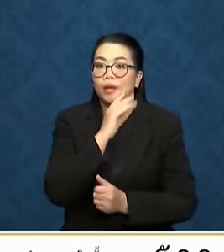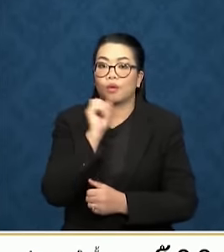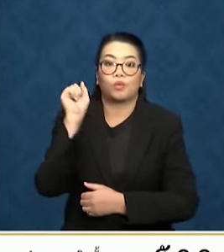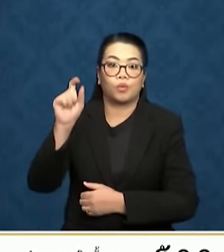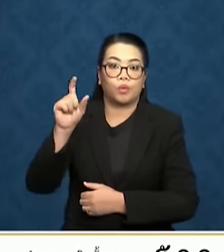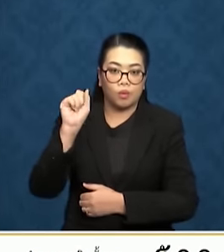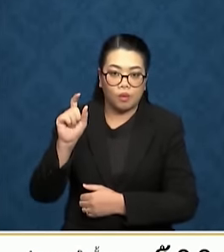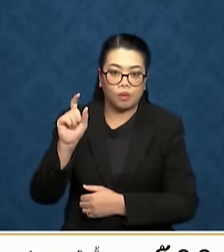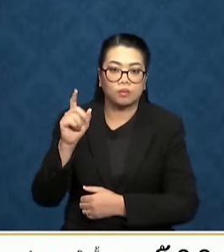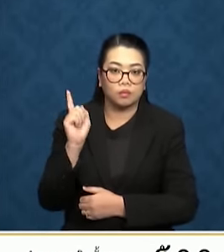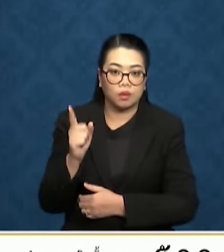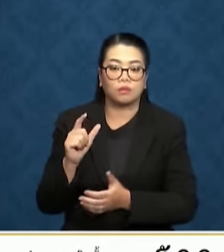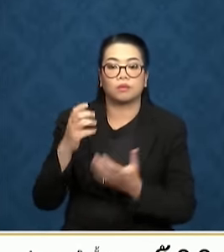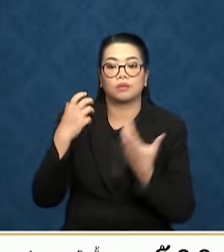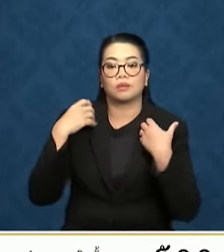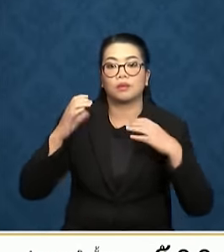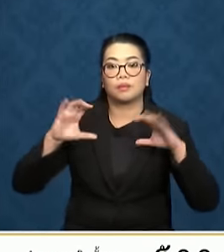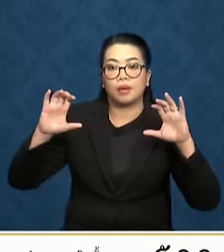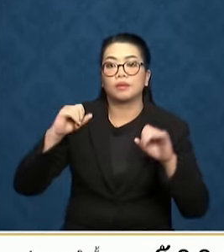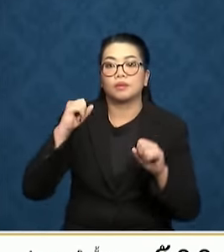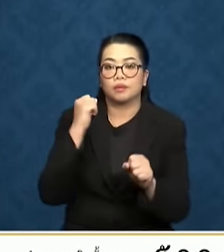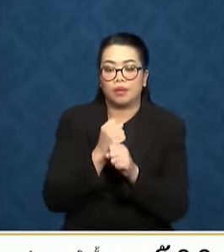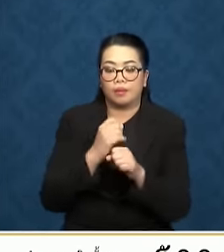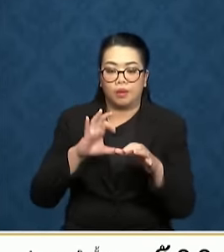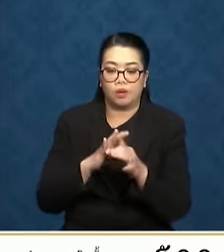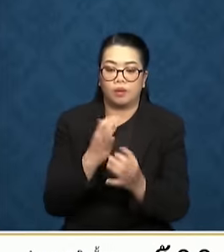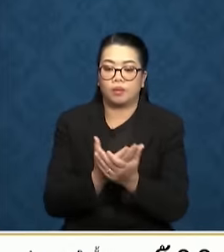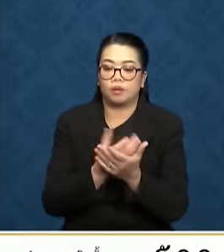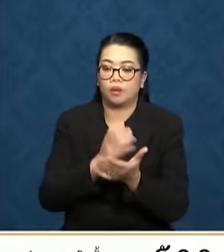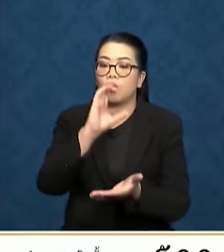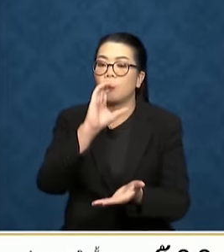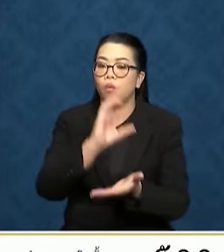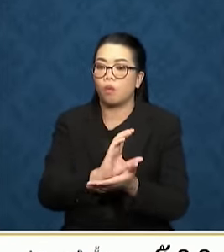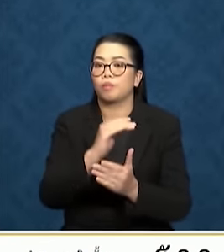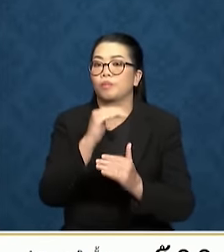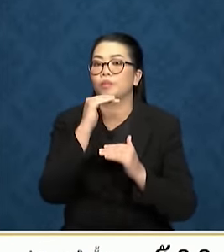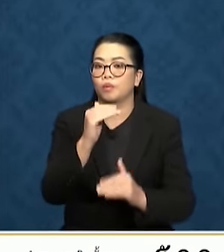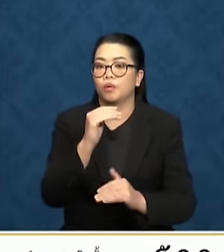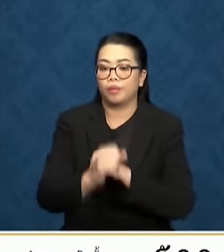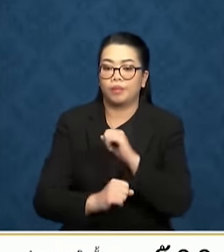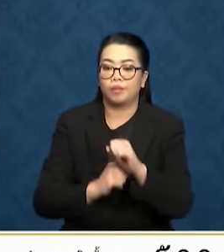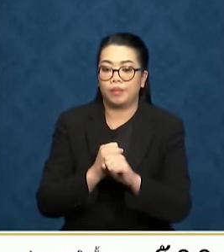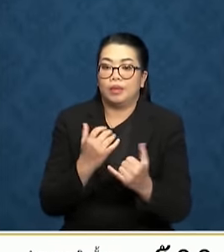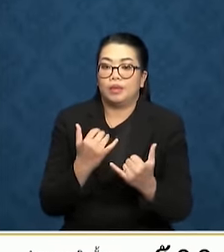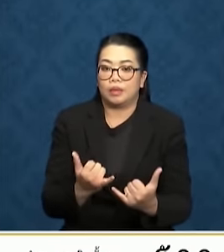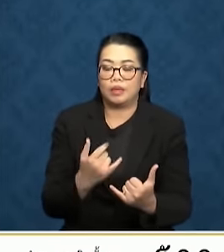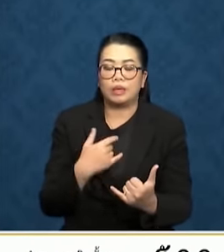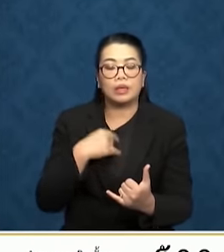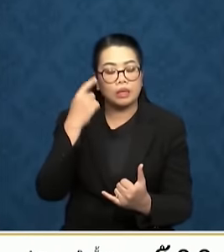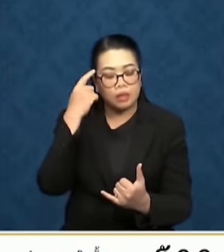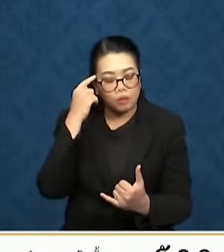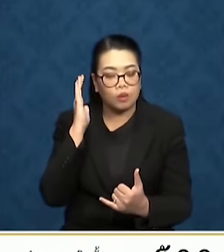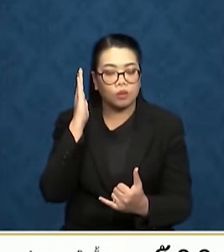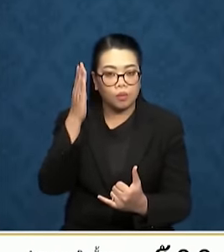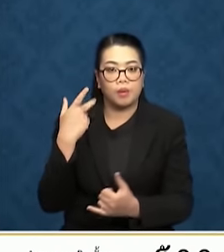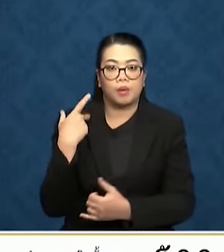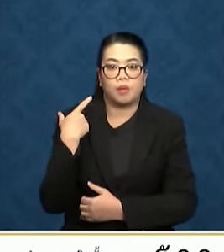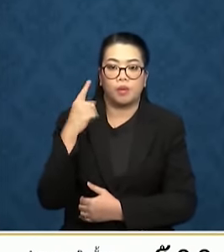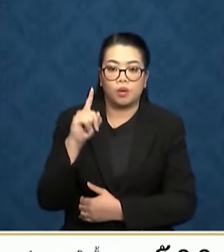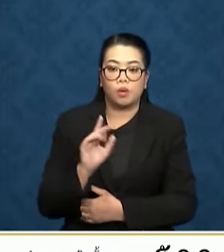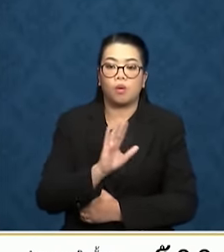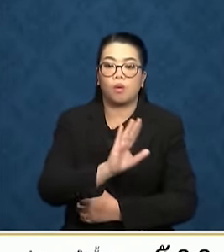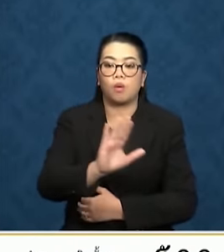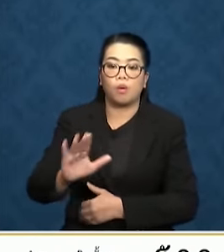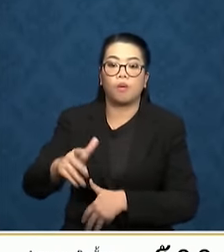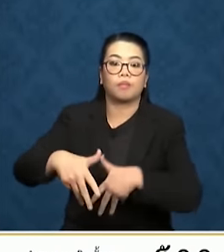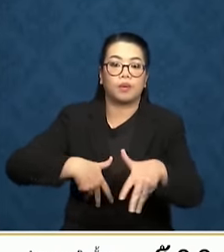ด่วนที่รัฐบาลต้องทำเกี่ยวกับงบประมาณแผ่นดินคืออะไรบ้างก็หวังว่าจะเป็นประโยชน์ไม่มากก็น้อยสำหรับประชาชนที่